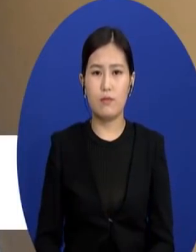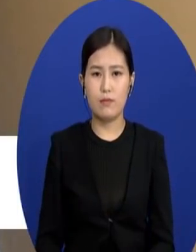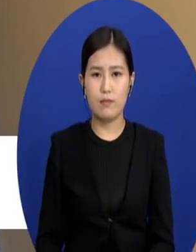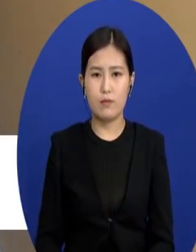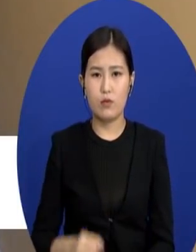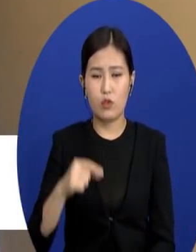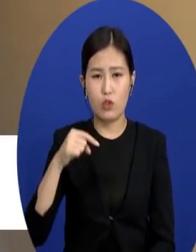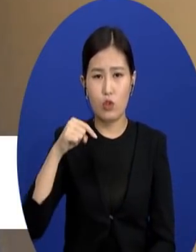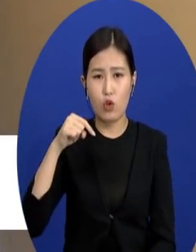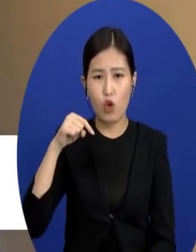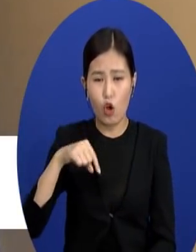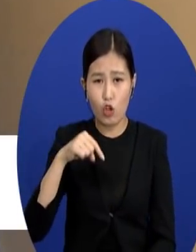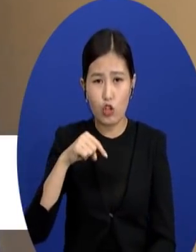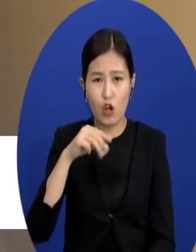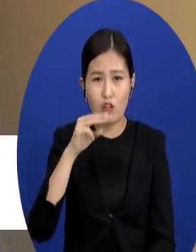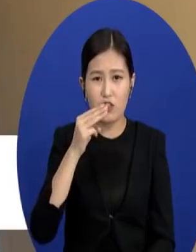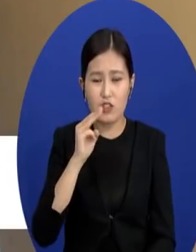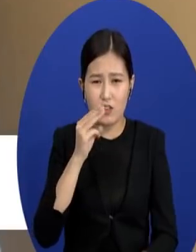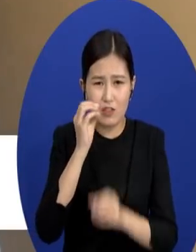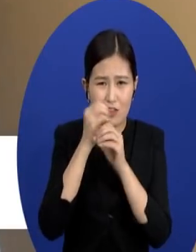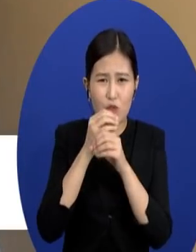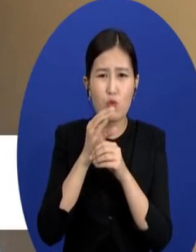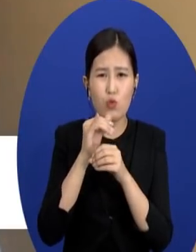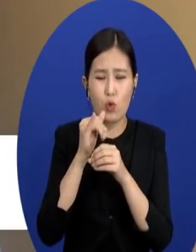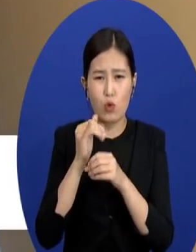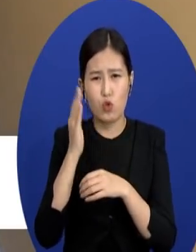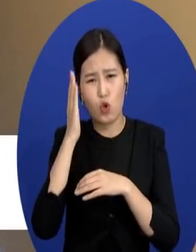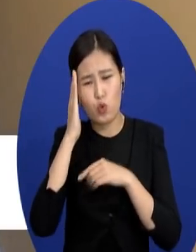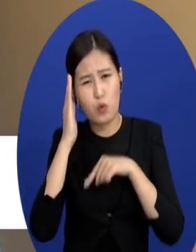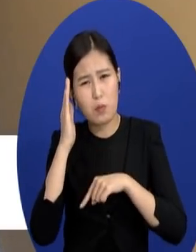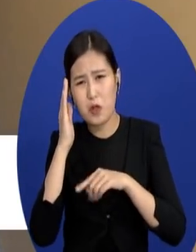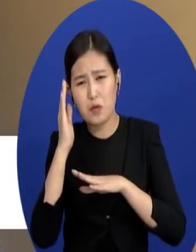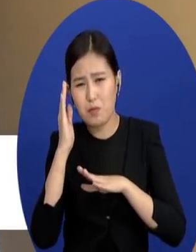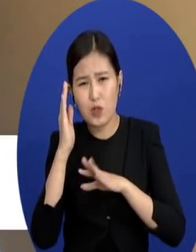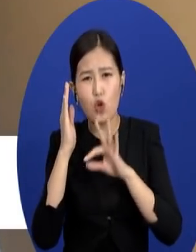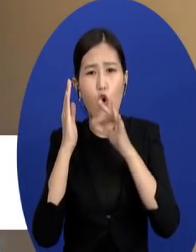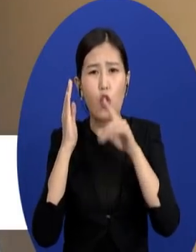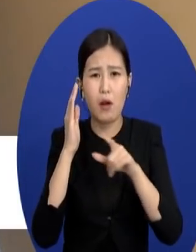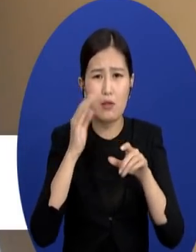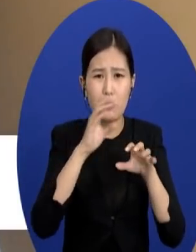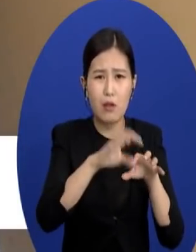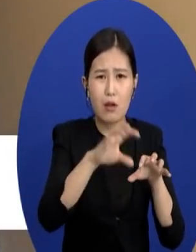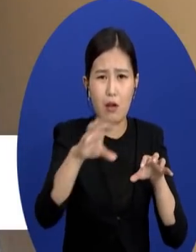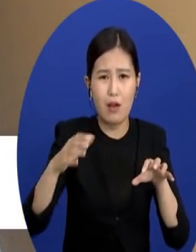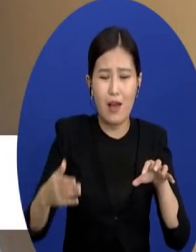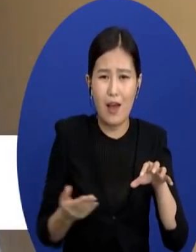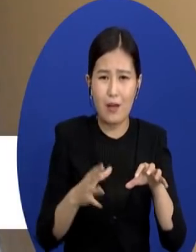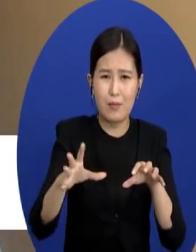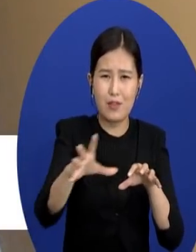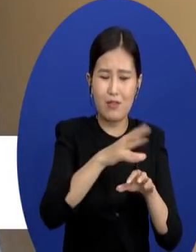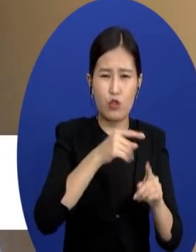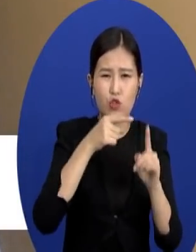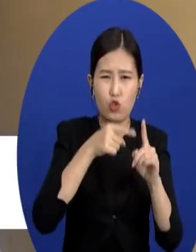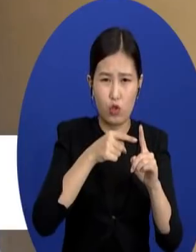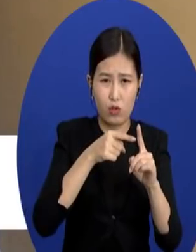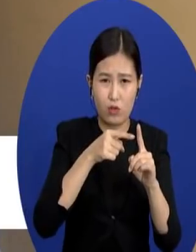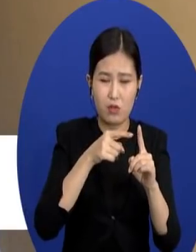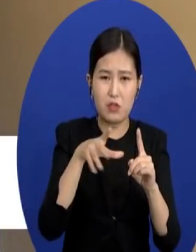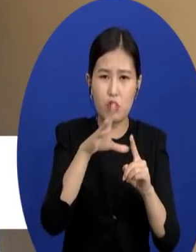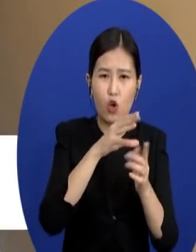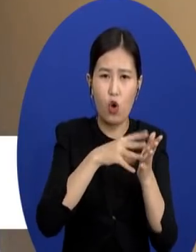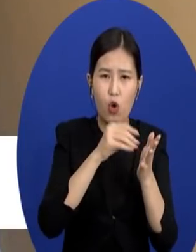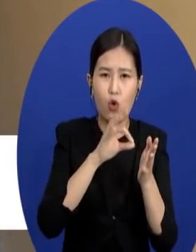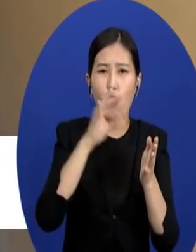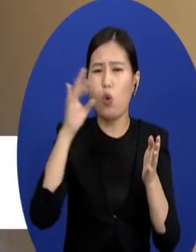дотор байрнаас гадуур амьдарч байгаа оюутнуудын хувьд албан ёсоор PCR шинжилгээ зөвхөн Монгол улсын хэсгийн хэмжээнд